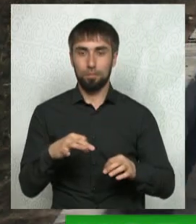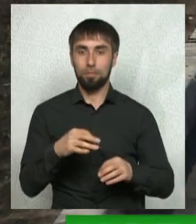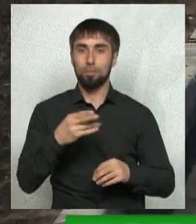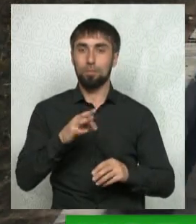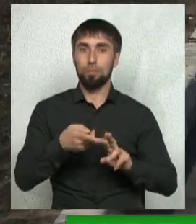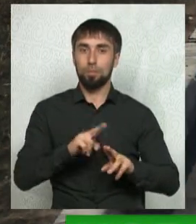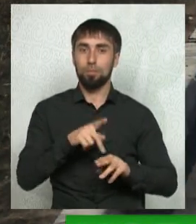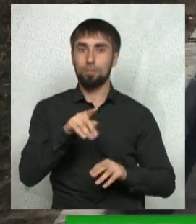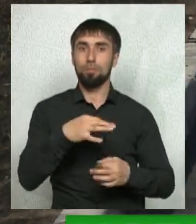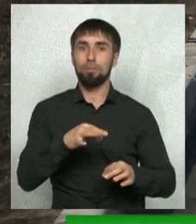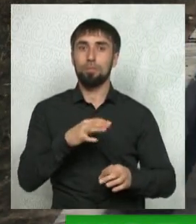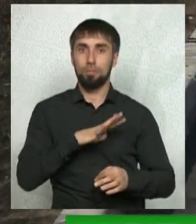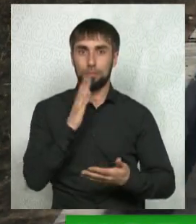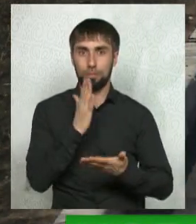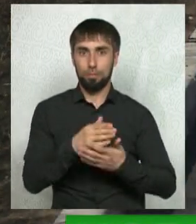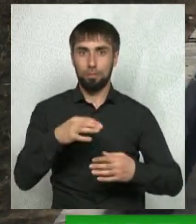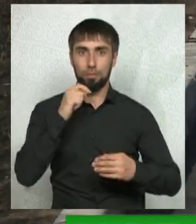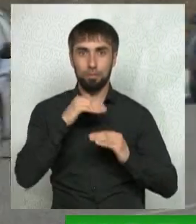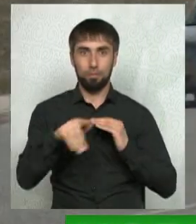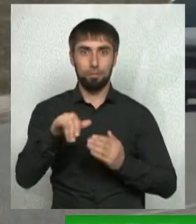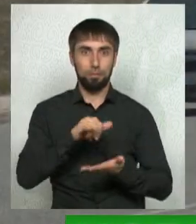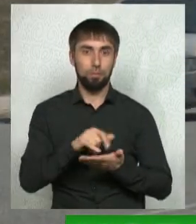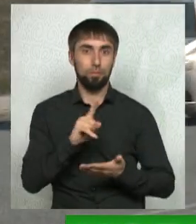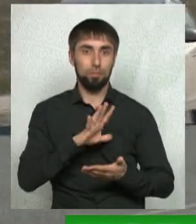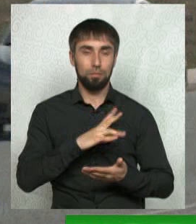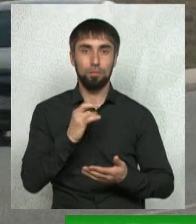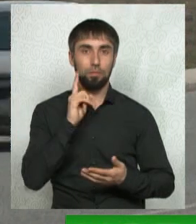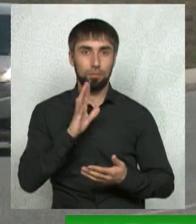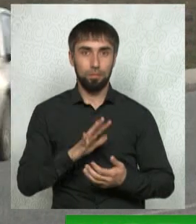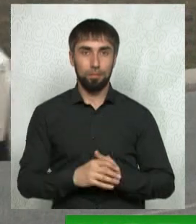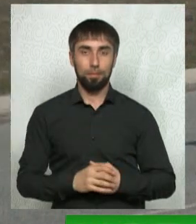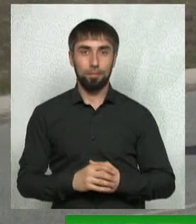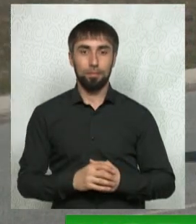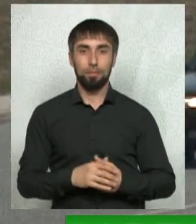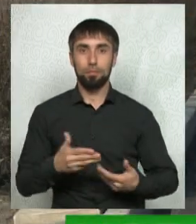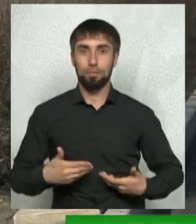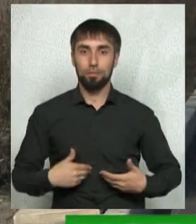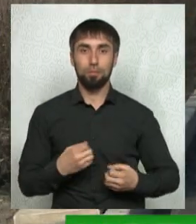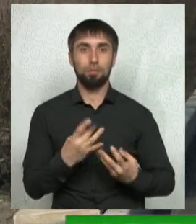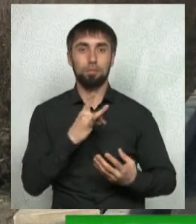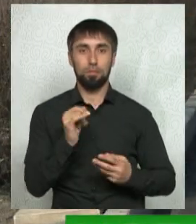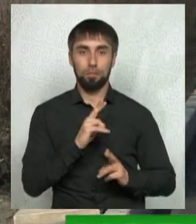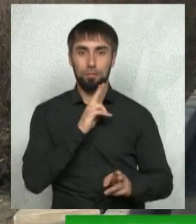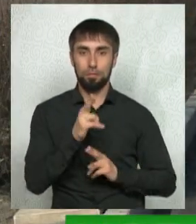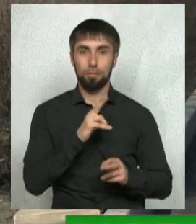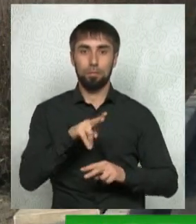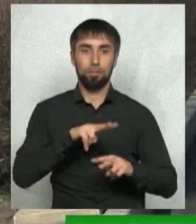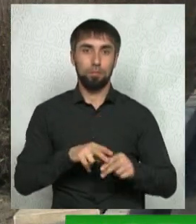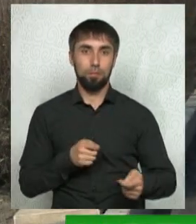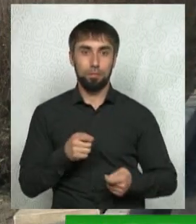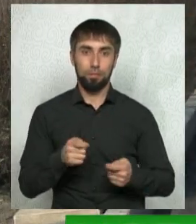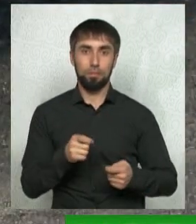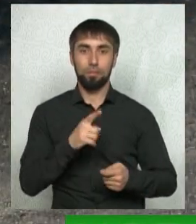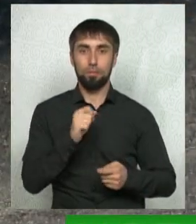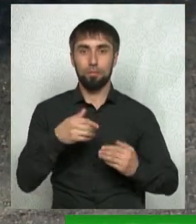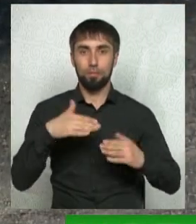этого машины оставляли прямо на проезжей части, что приводило к массе неудобств. Жители несколько раз обращались к местной администрации